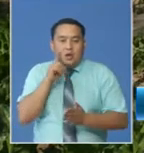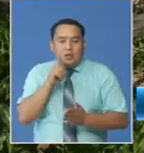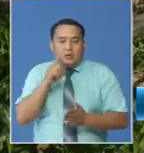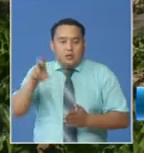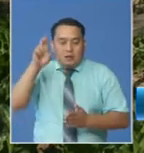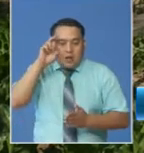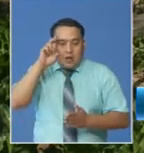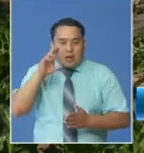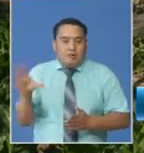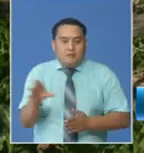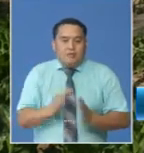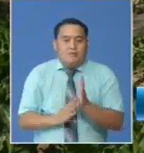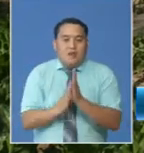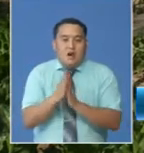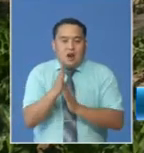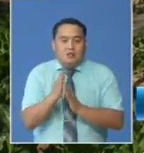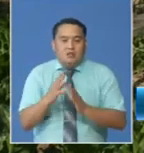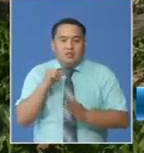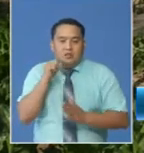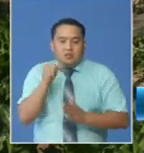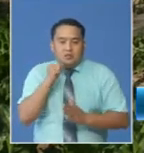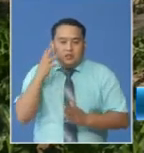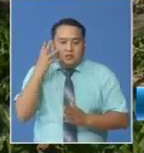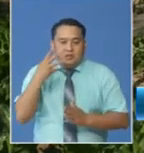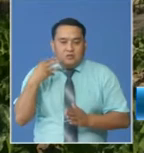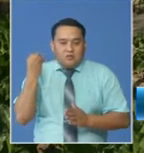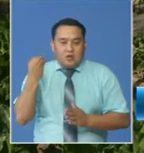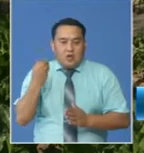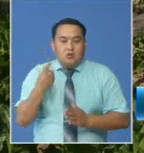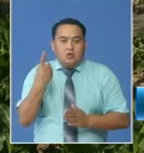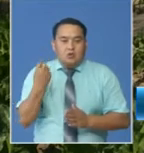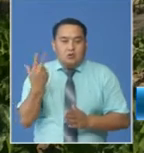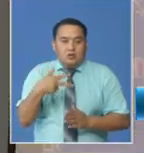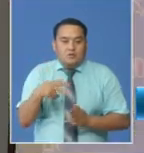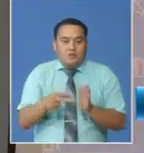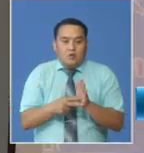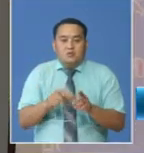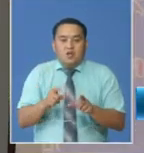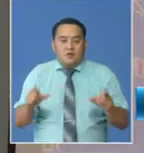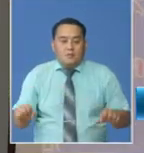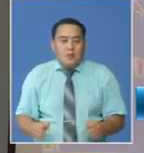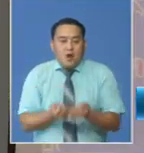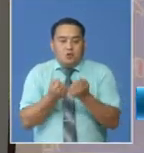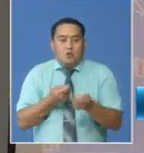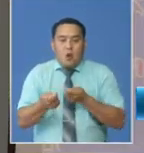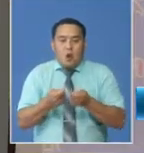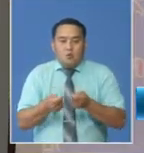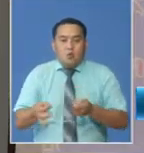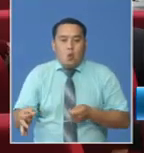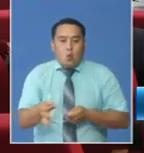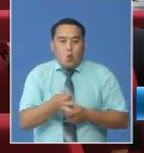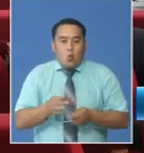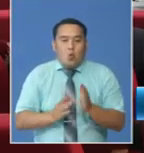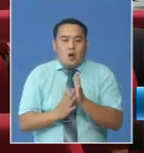которые держат весь процесс выращивания на особом контроле. Всего 138 человек задействованы в этом. Поддержка руководства области, помощь в